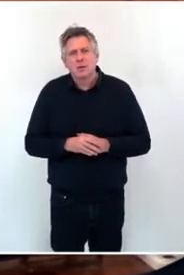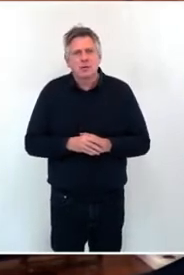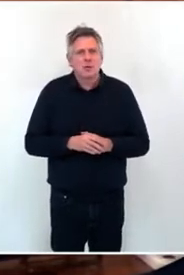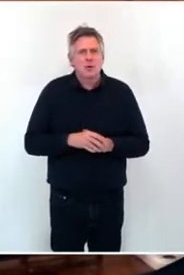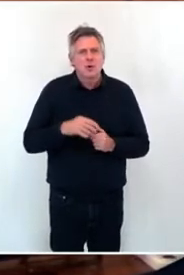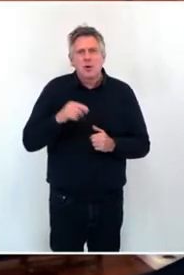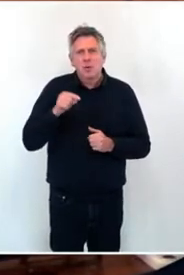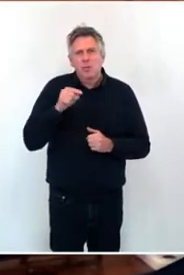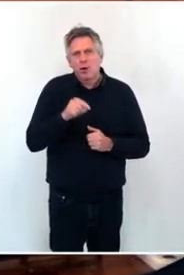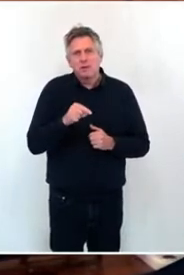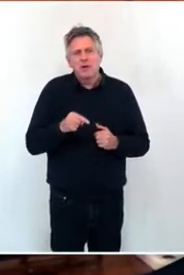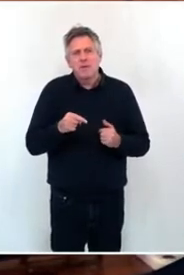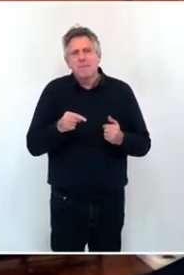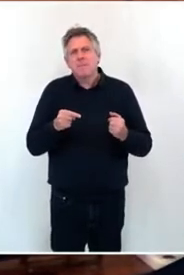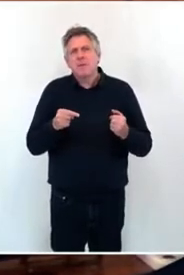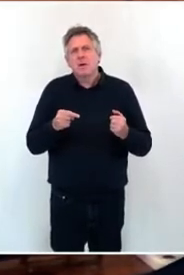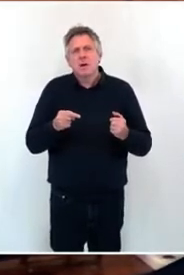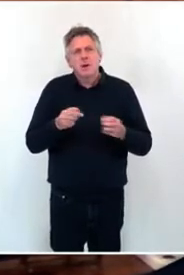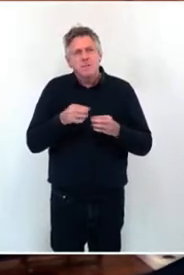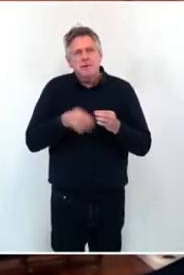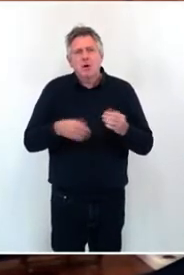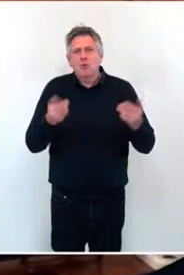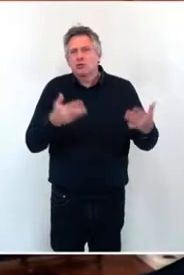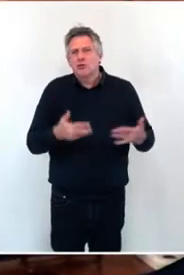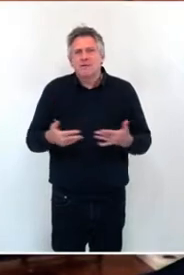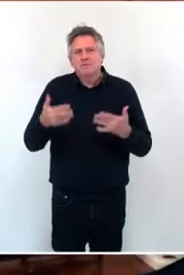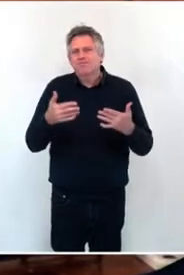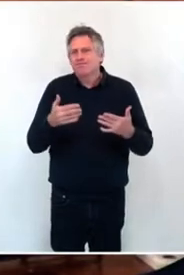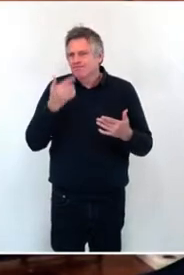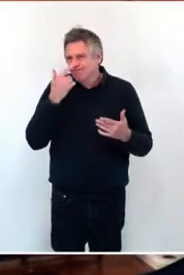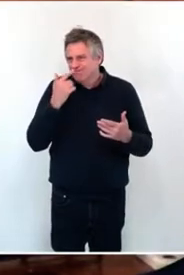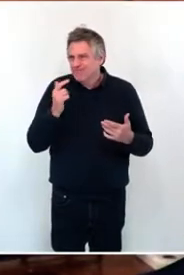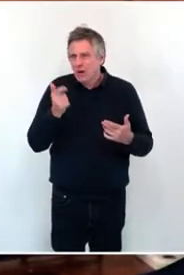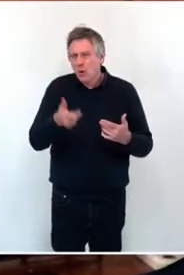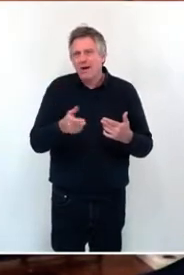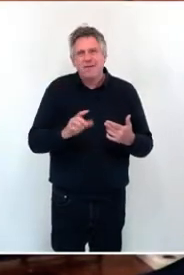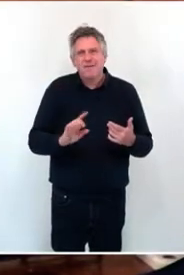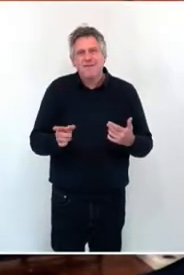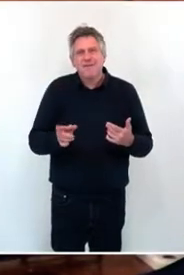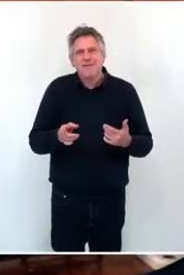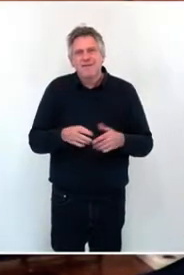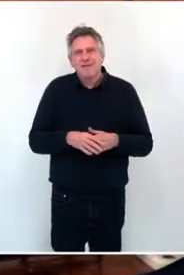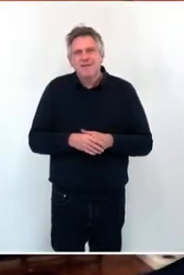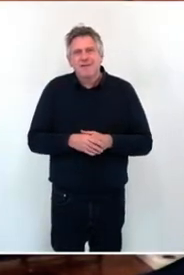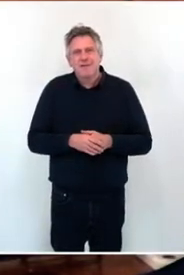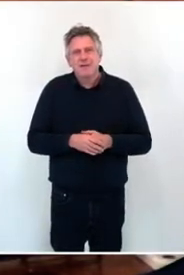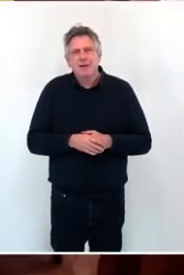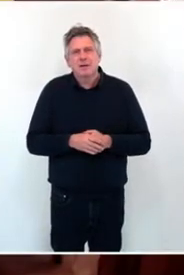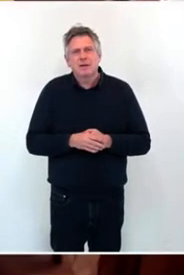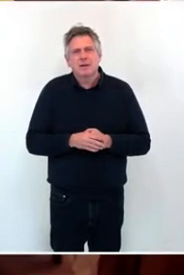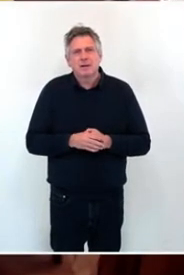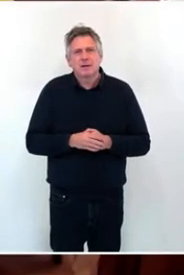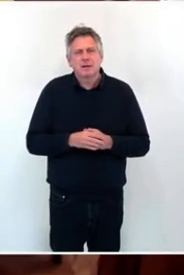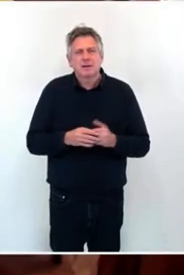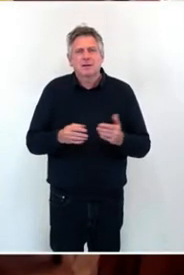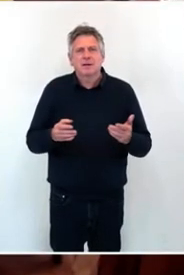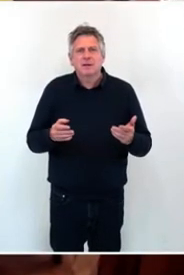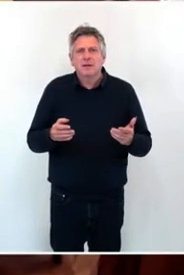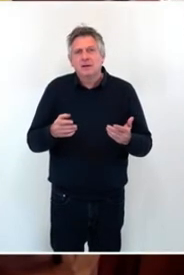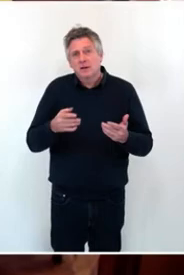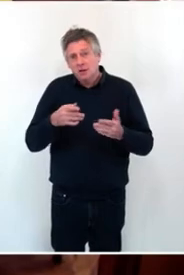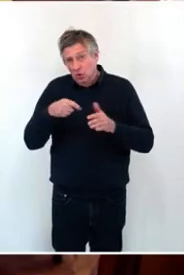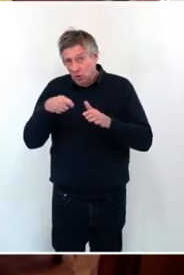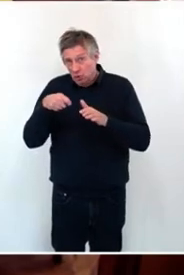bilan chiffré n'était pas cohérent. Quand on mettait en regard la subvention allouée et le prix